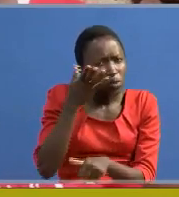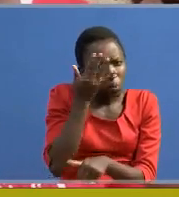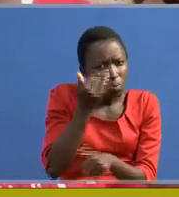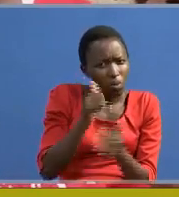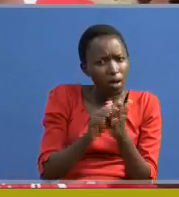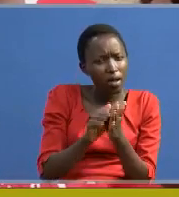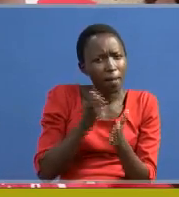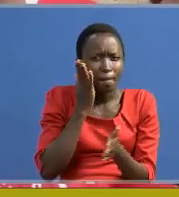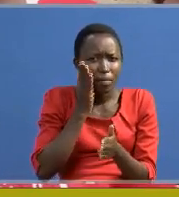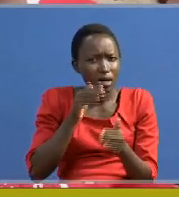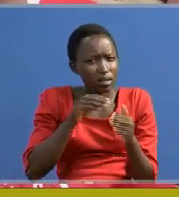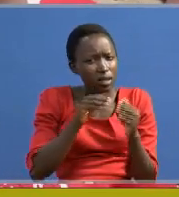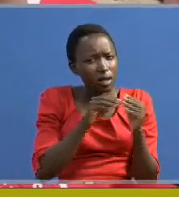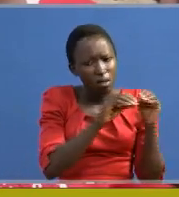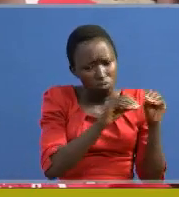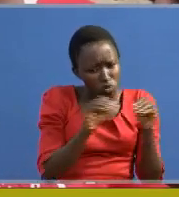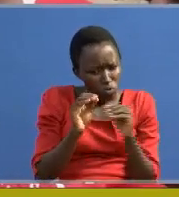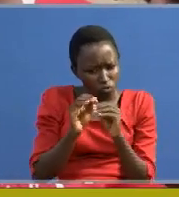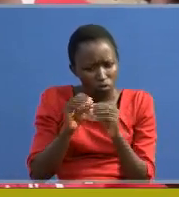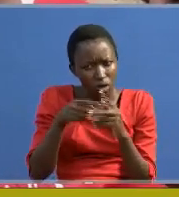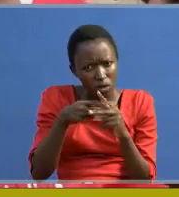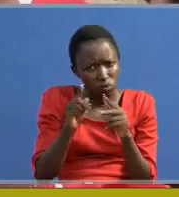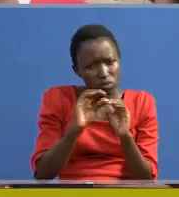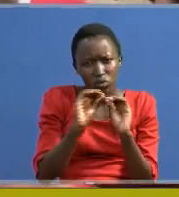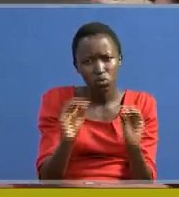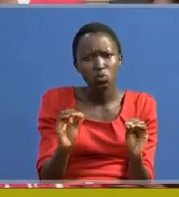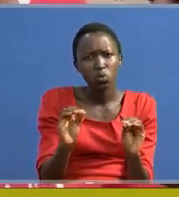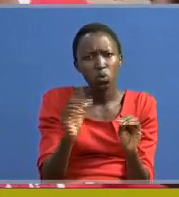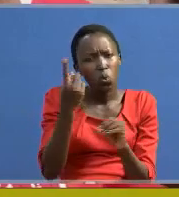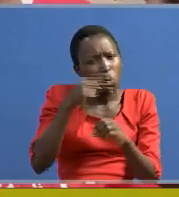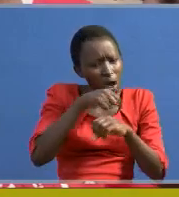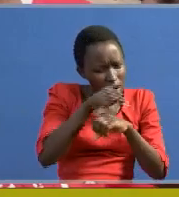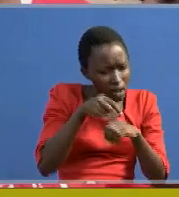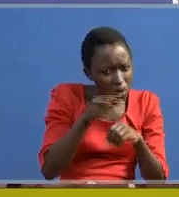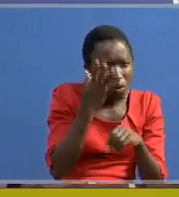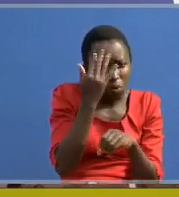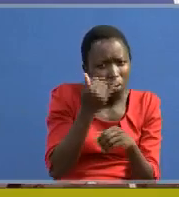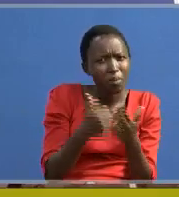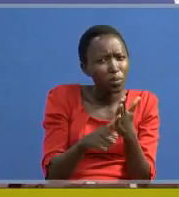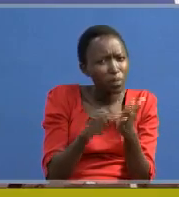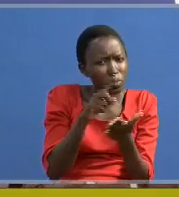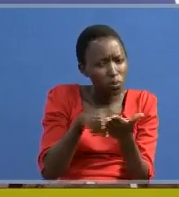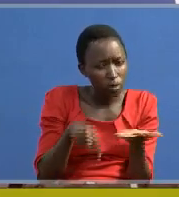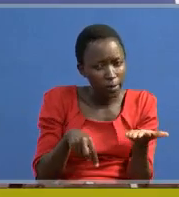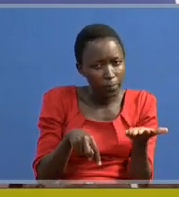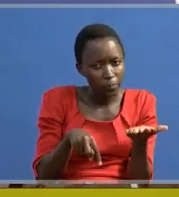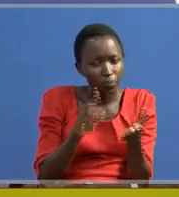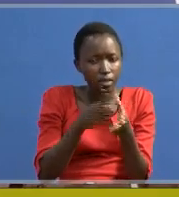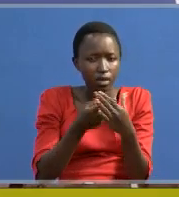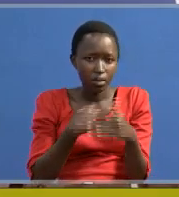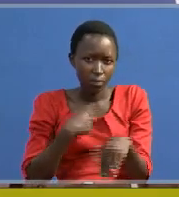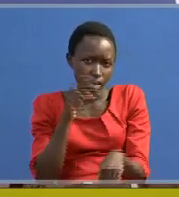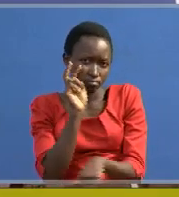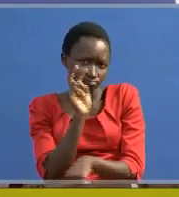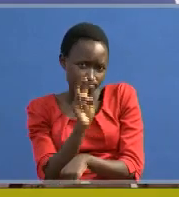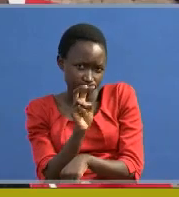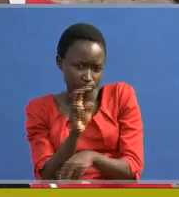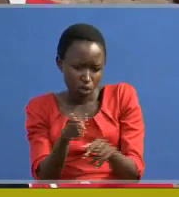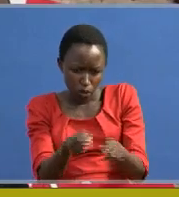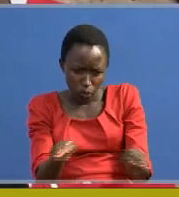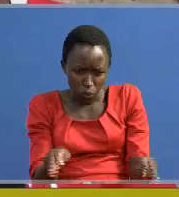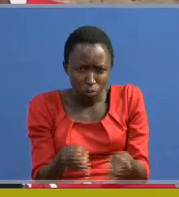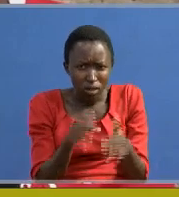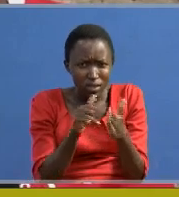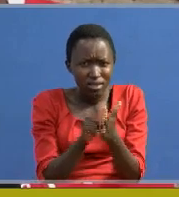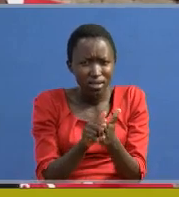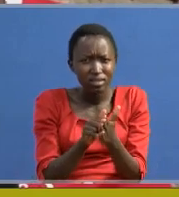mama atoki. Lisaa lizima limeisha. Mama atoki, kwani ni nini? Nikaangalia katika ile room ilikuwa